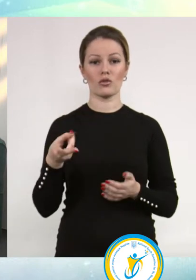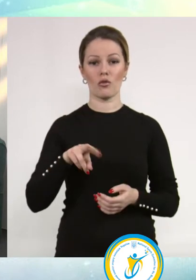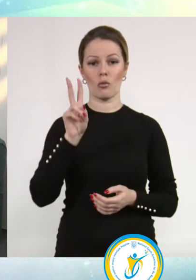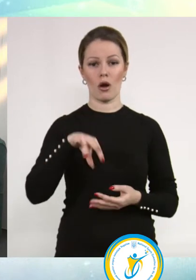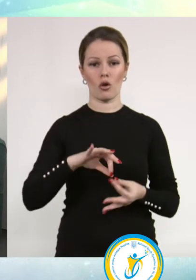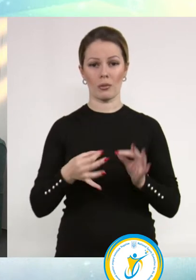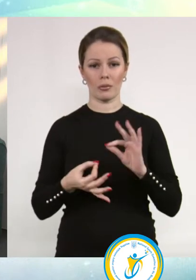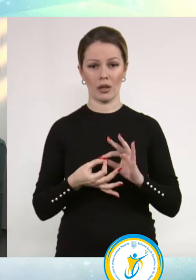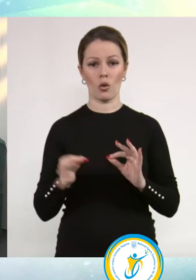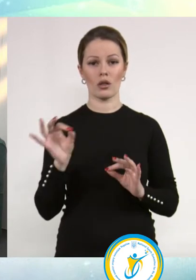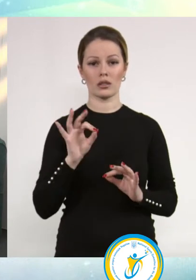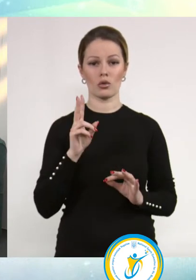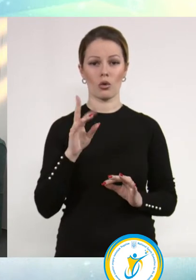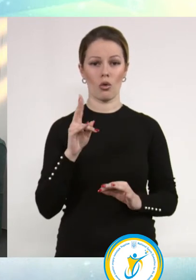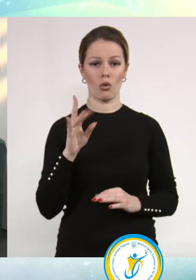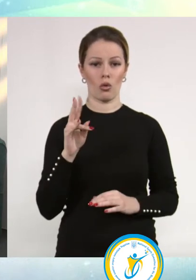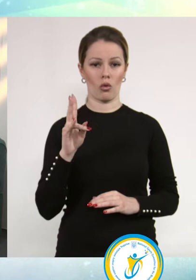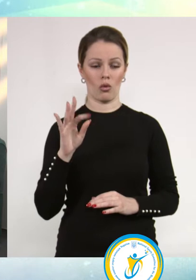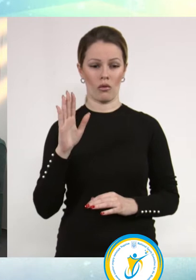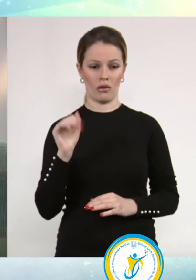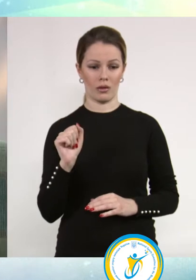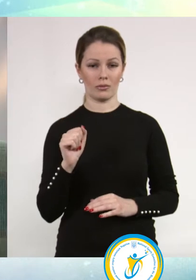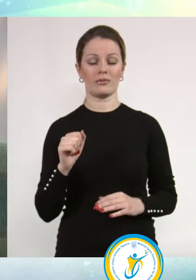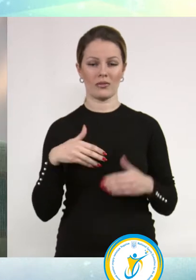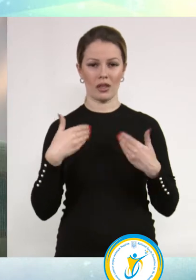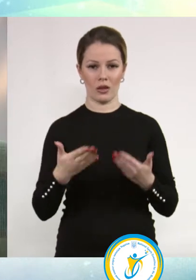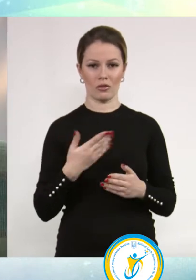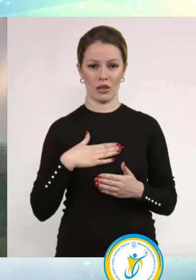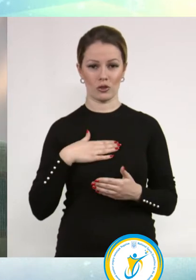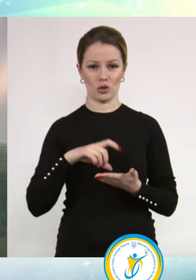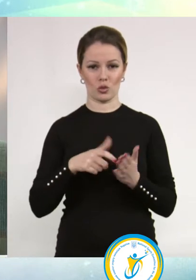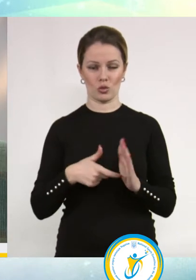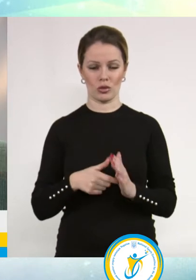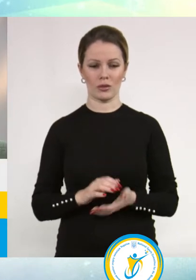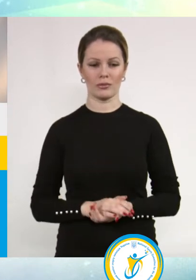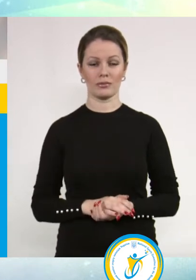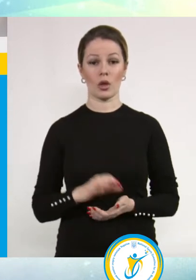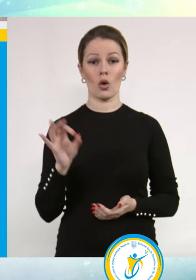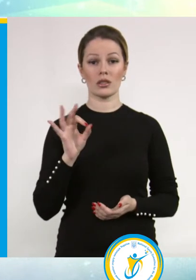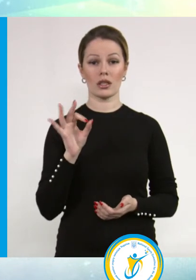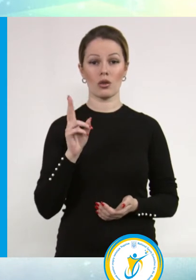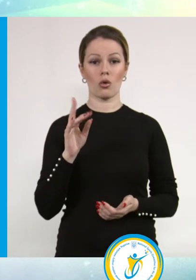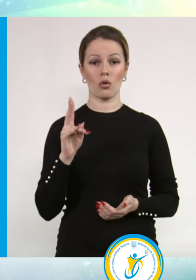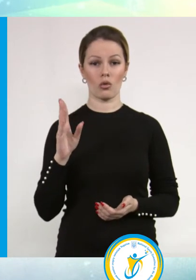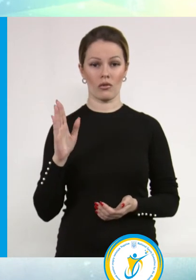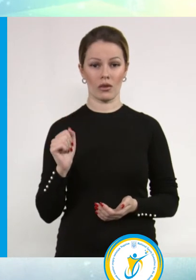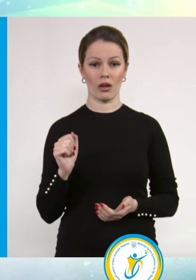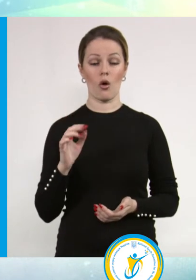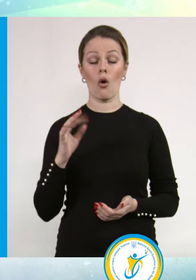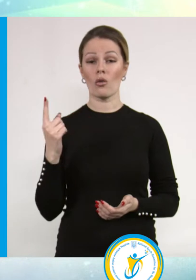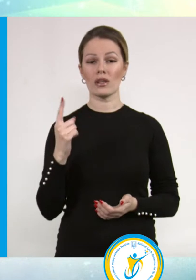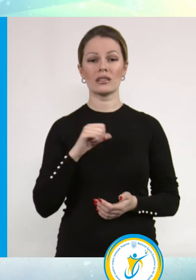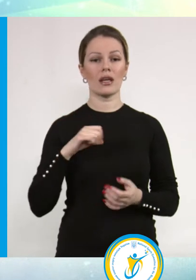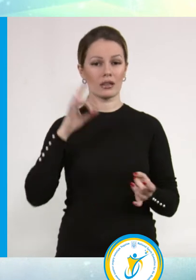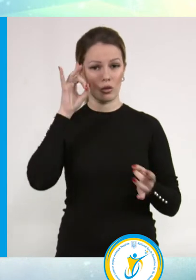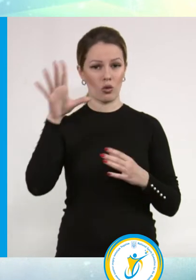учасницю двох паралімпіад Олександру Кононову. Саша, вітаю тебе в нашій студії. Вітаю вас також. Олександра Кононова –